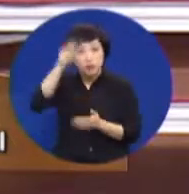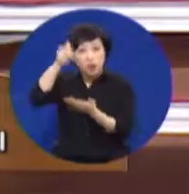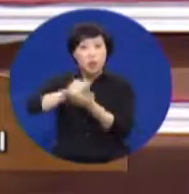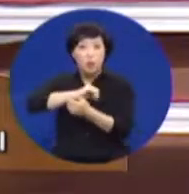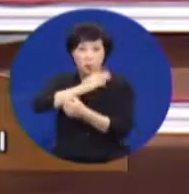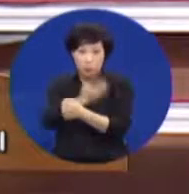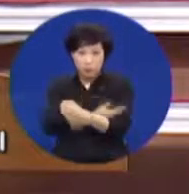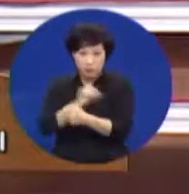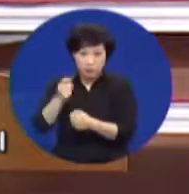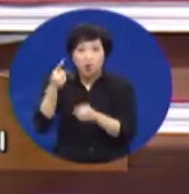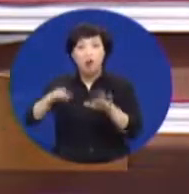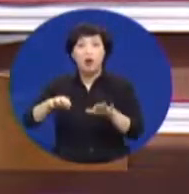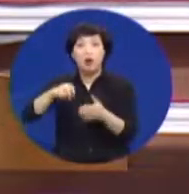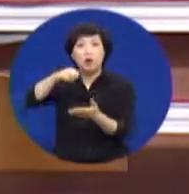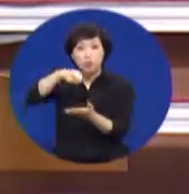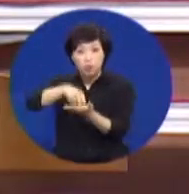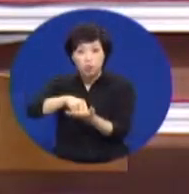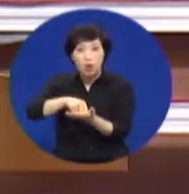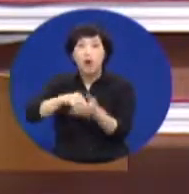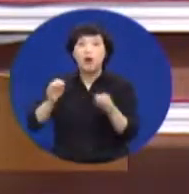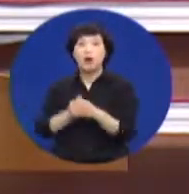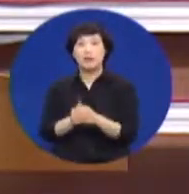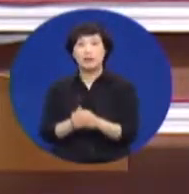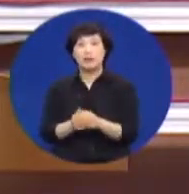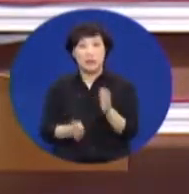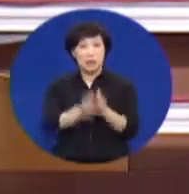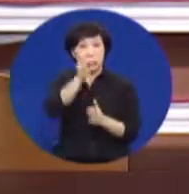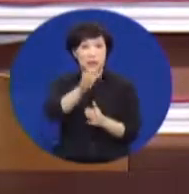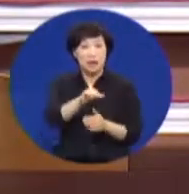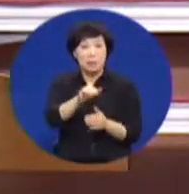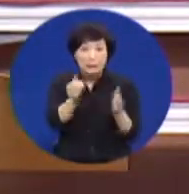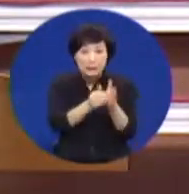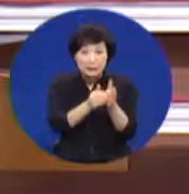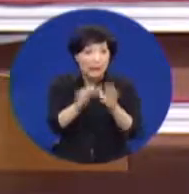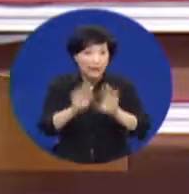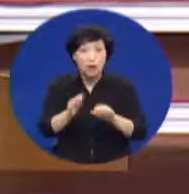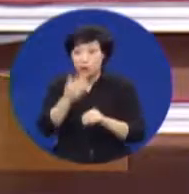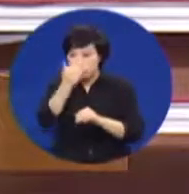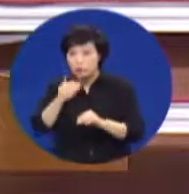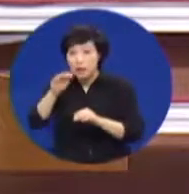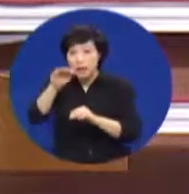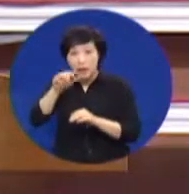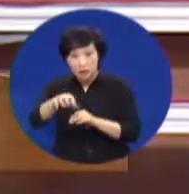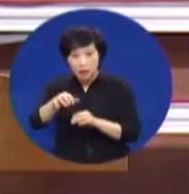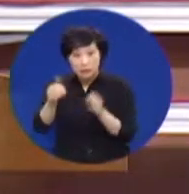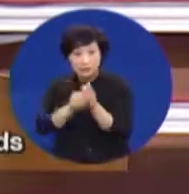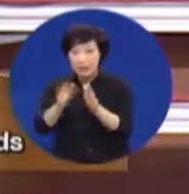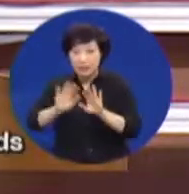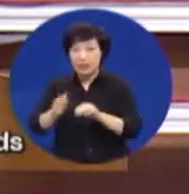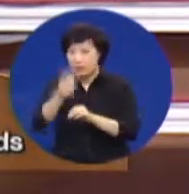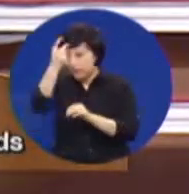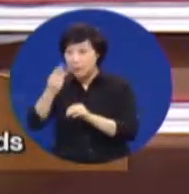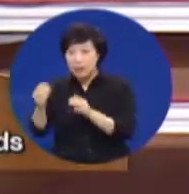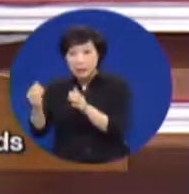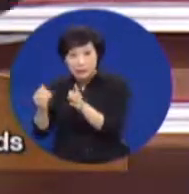꿇게 될 텐데, 예루살렘에서만 하지 마, 유다서만 하지 마, 사마리아에서 끝내지